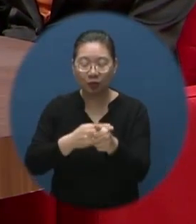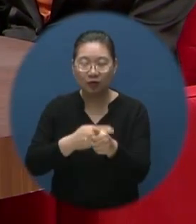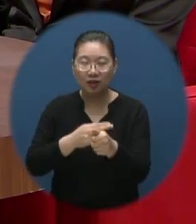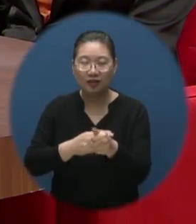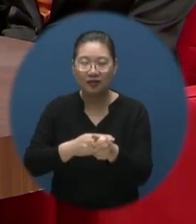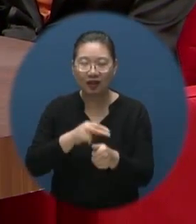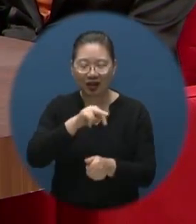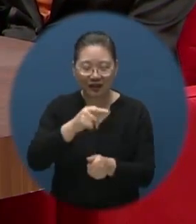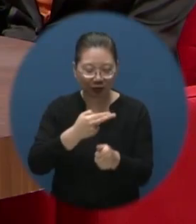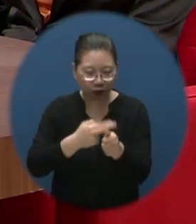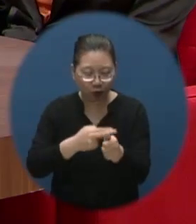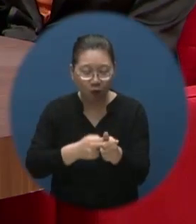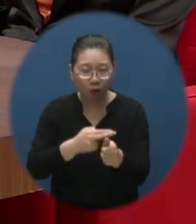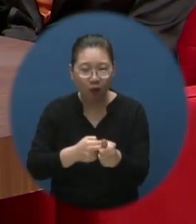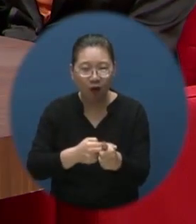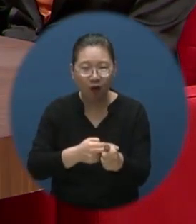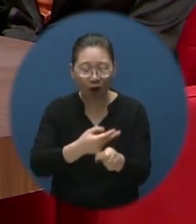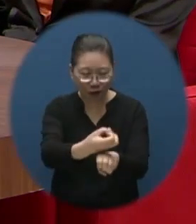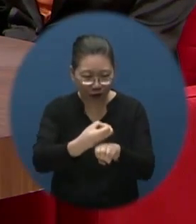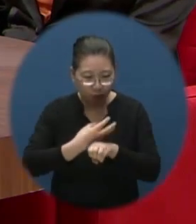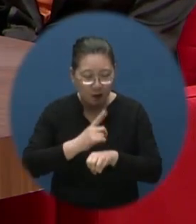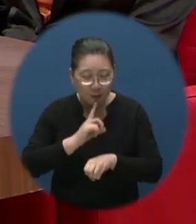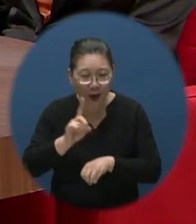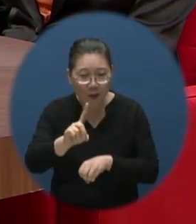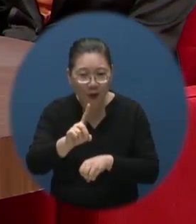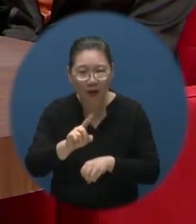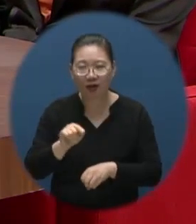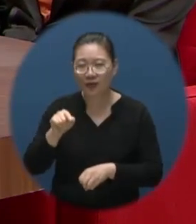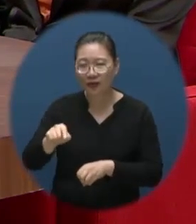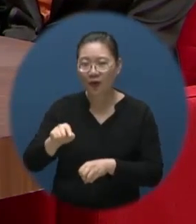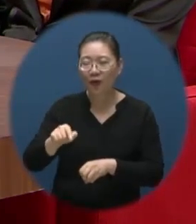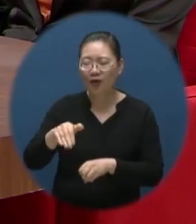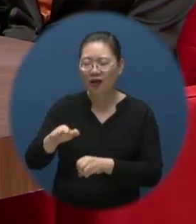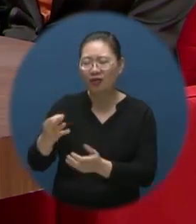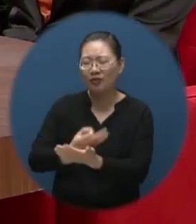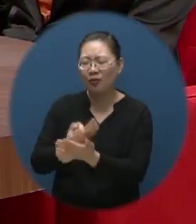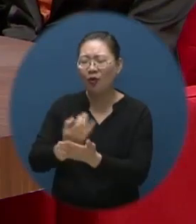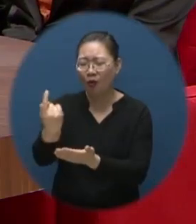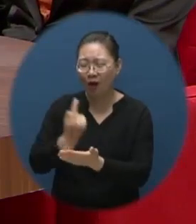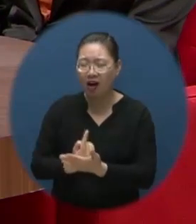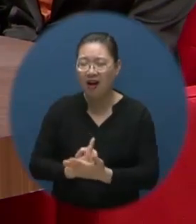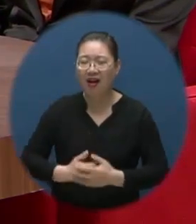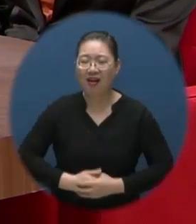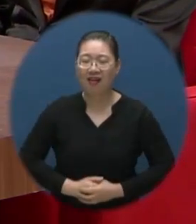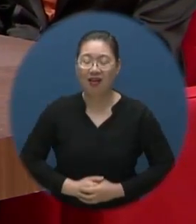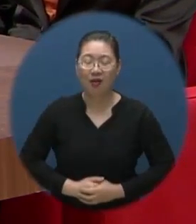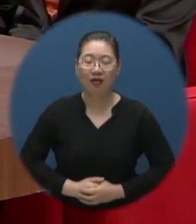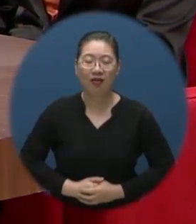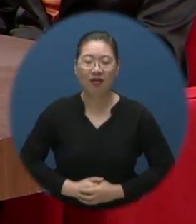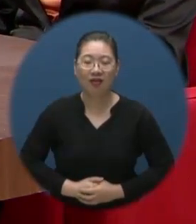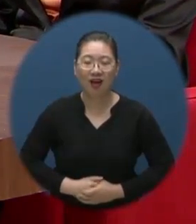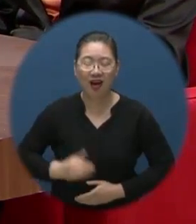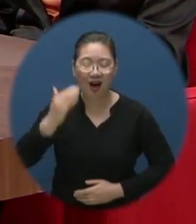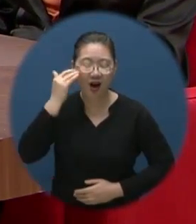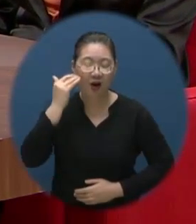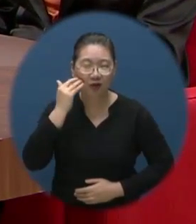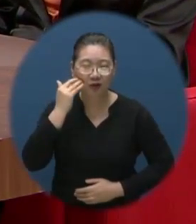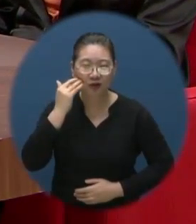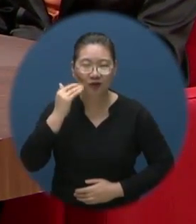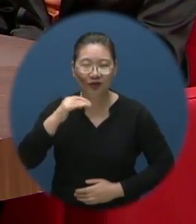선생님이 신 교수님이 예, 그랬잖아요. 네 가서 돈 벌어와. 너 돈 벌어라. 예.